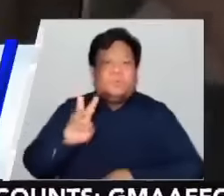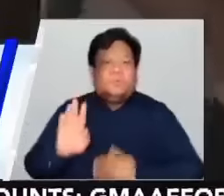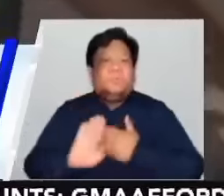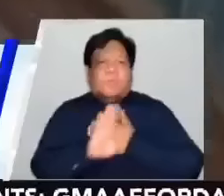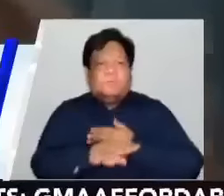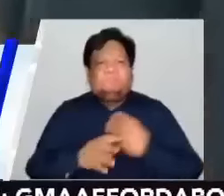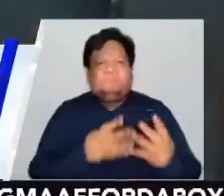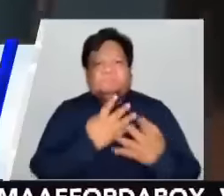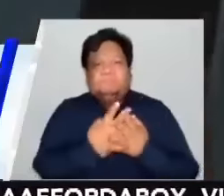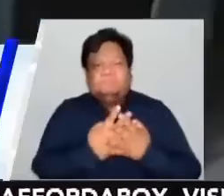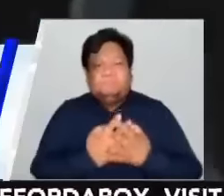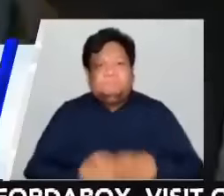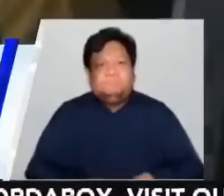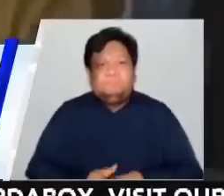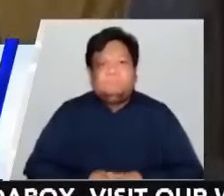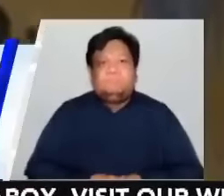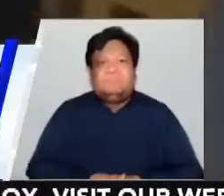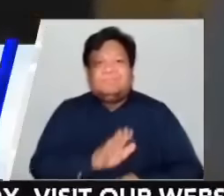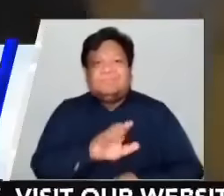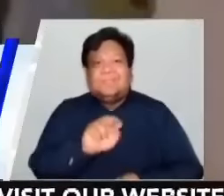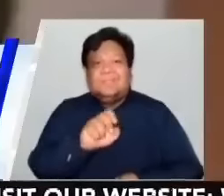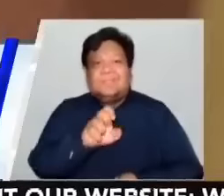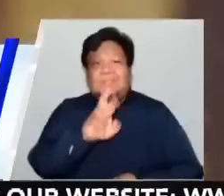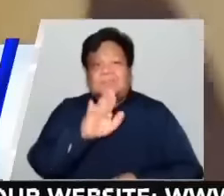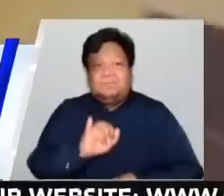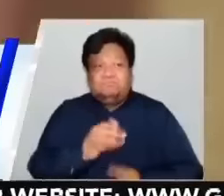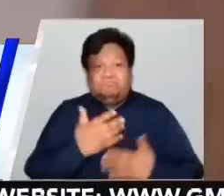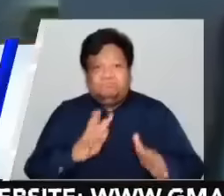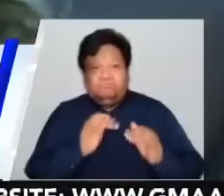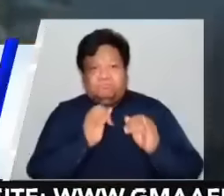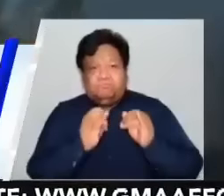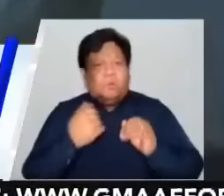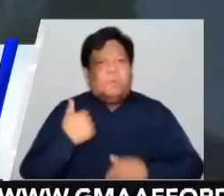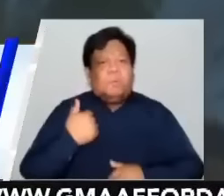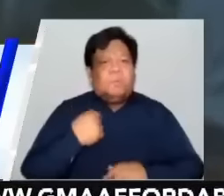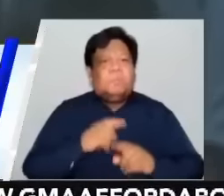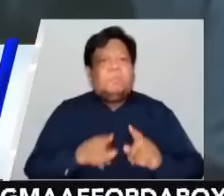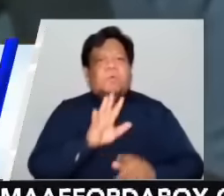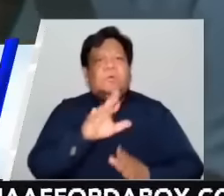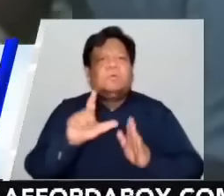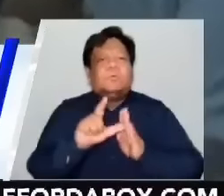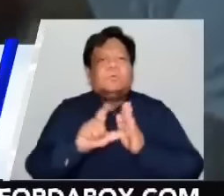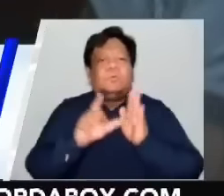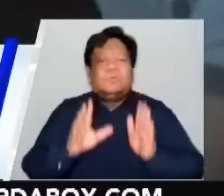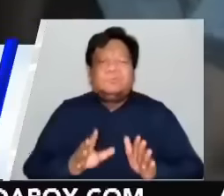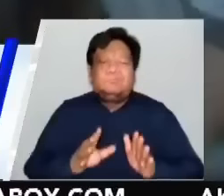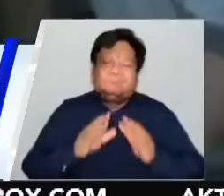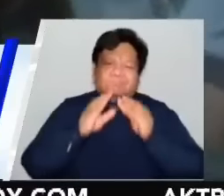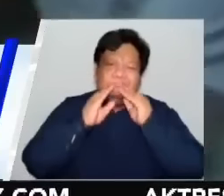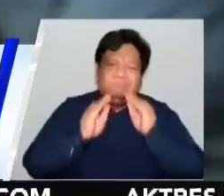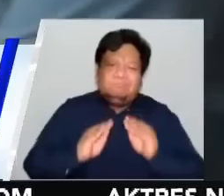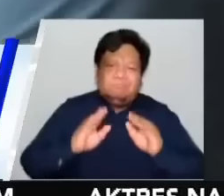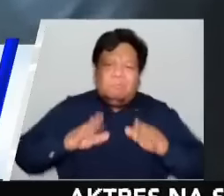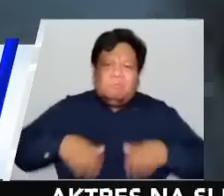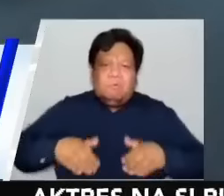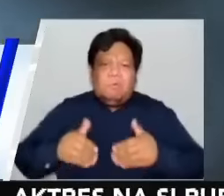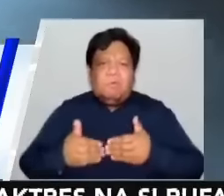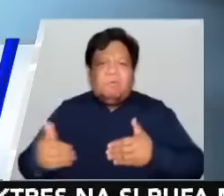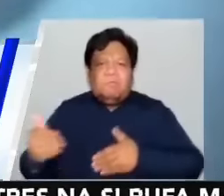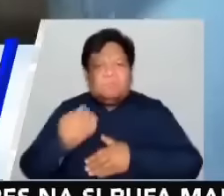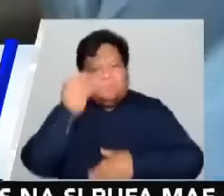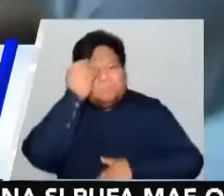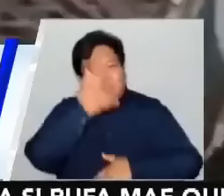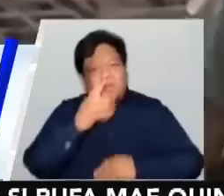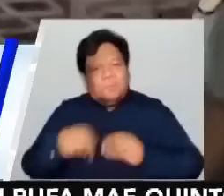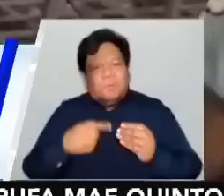panayam ang kampo ni Neri. Pero ayon sa kanyang abogado, malungkot silang hindi man lang siya naabisuhan ng maaga tungkol sa reklamo para nagkaroon